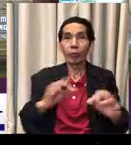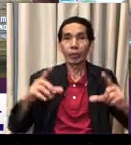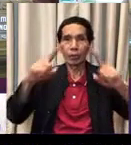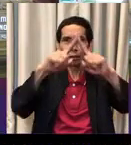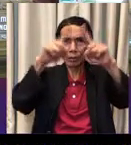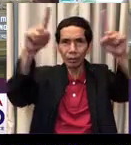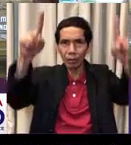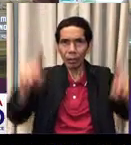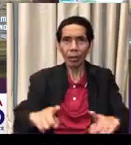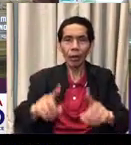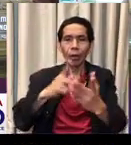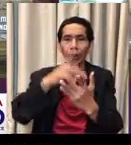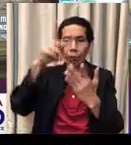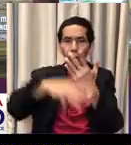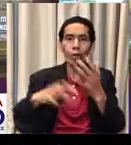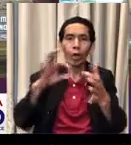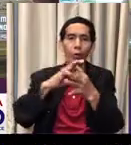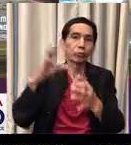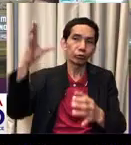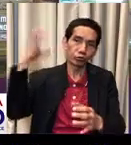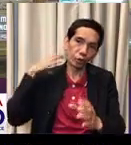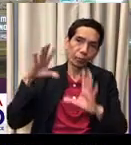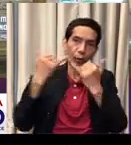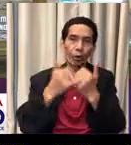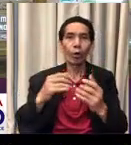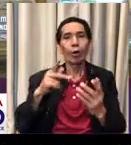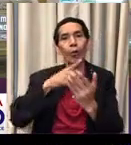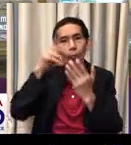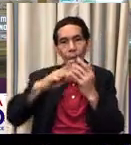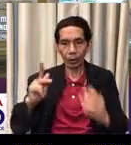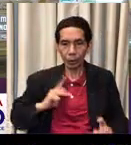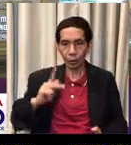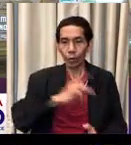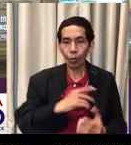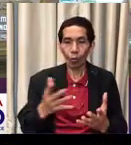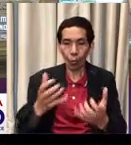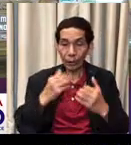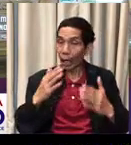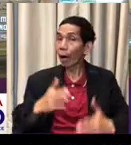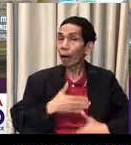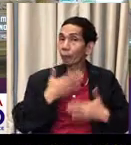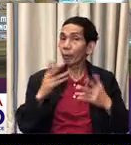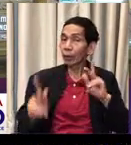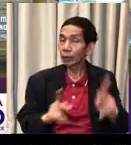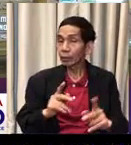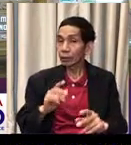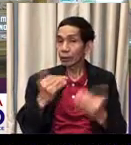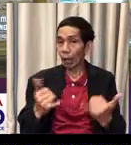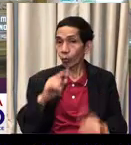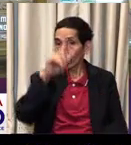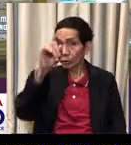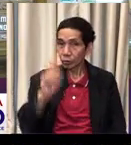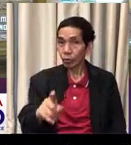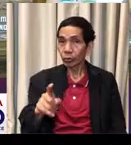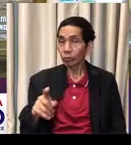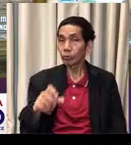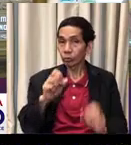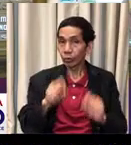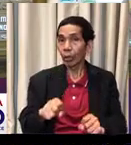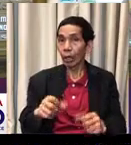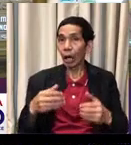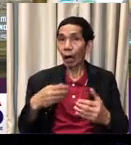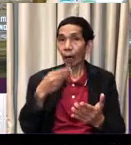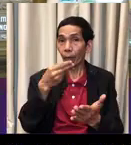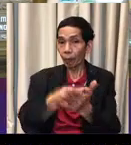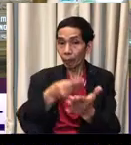Dahil programa ni chairman eh. Programa ni Kagawad eh. Gusto niyang pasayahin eh. Tanong. So, may